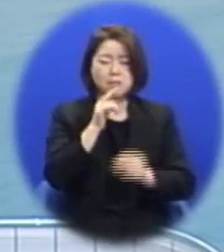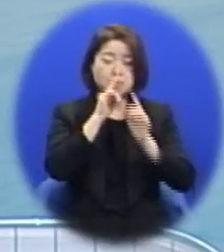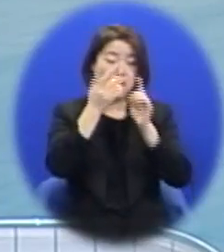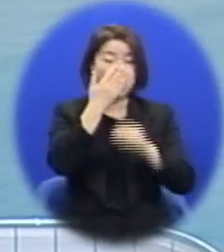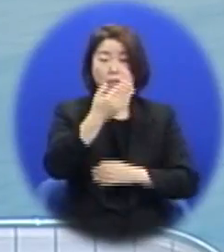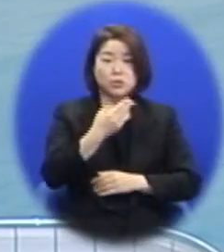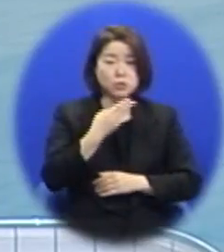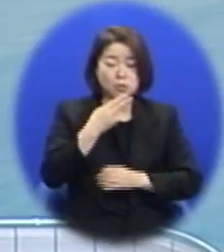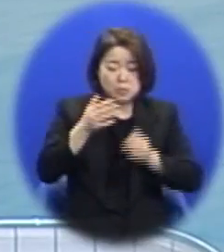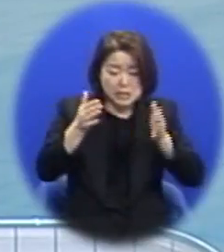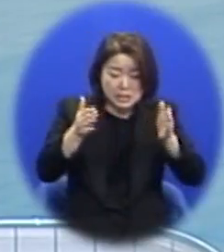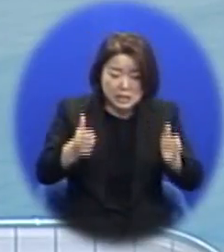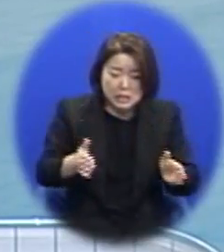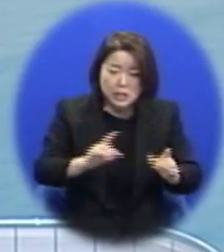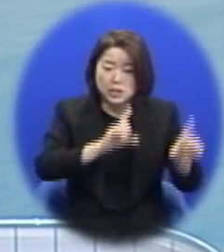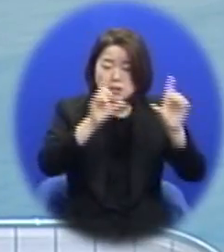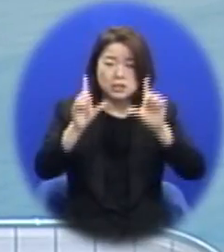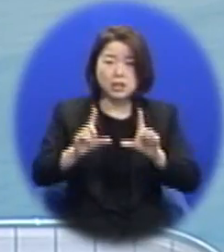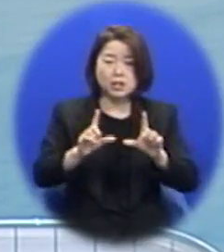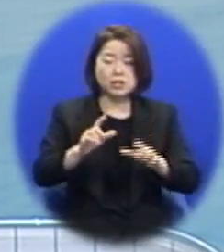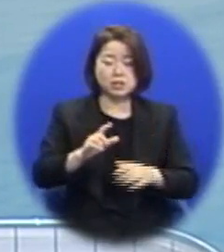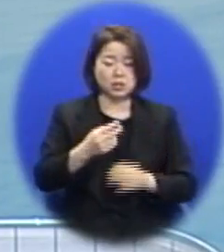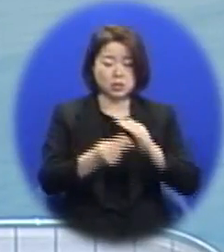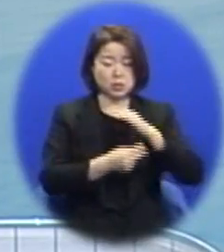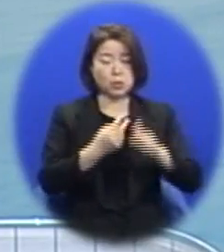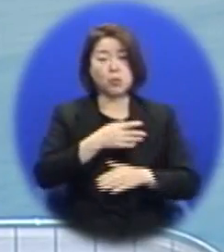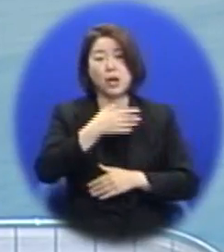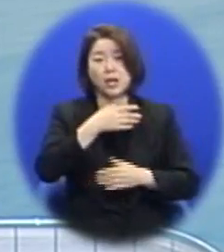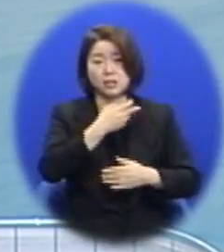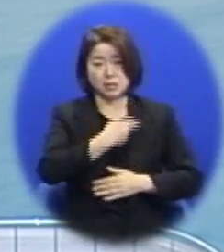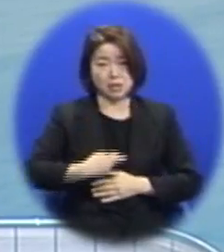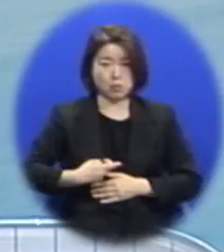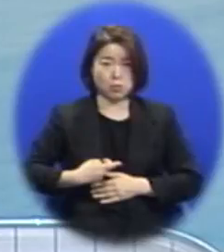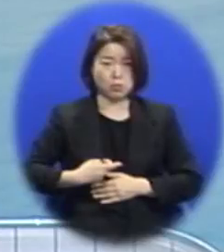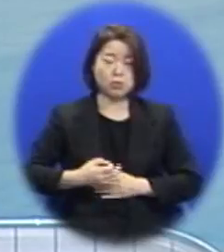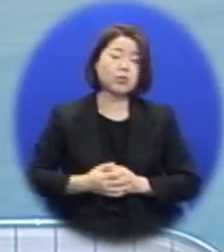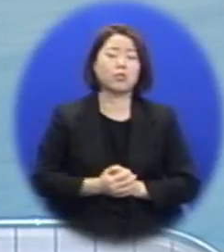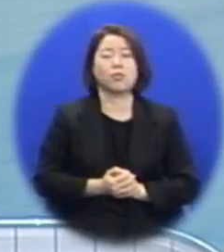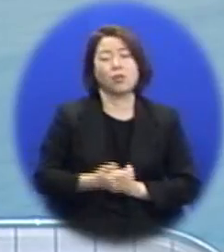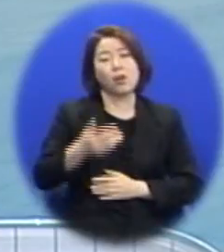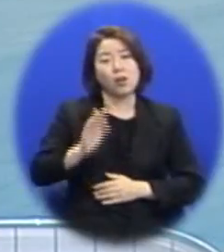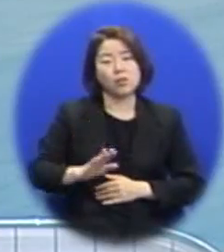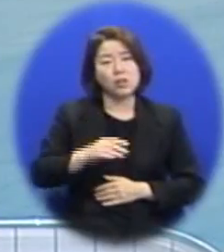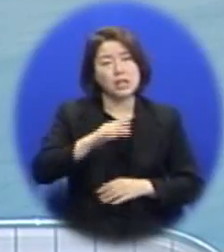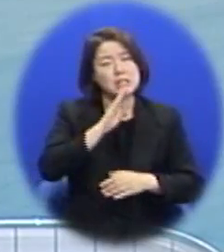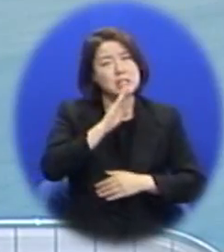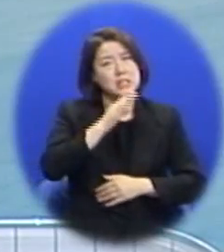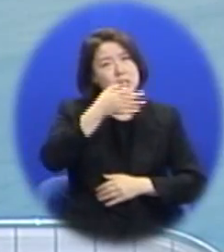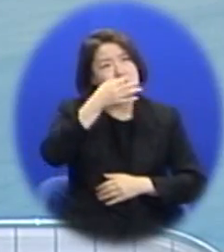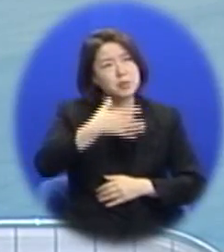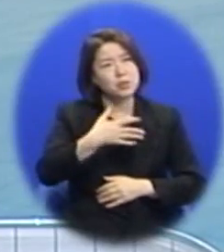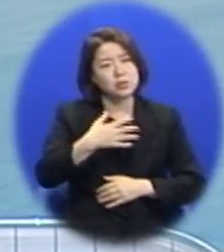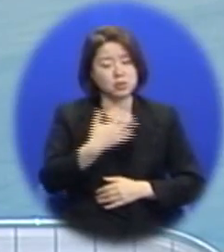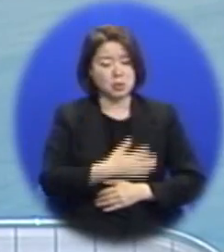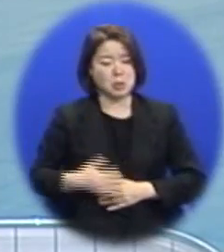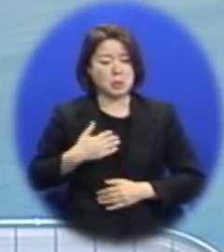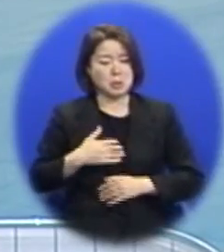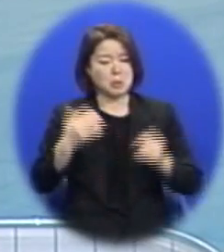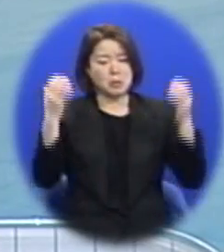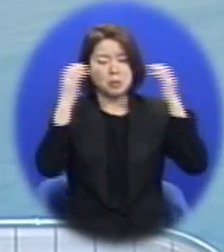고통스러운 기간을 보내는 요한 사도. 근데 요한 사도는 진짜 힘든 것은 육신의 고통이 아니었습니다.